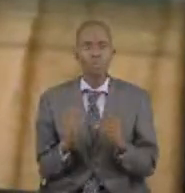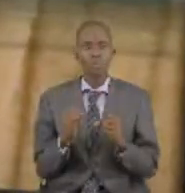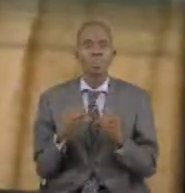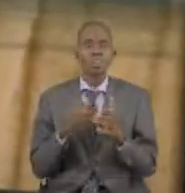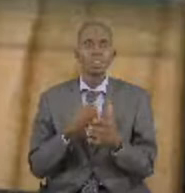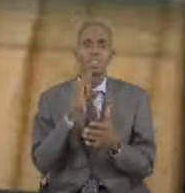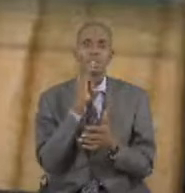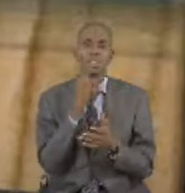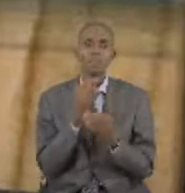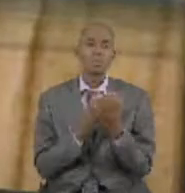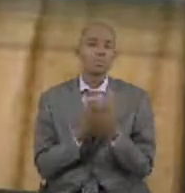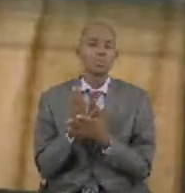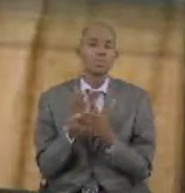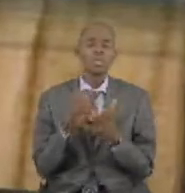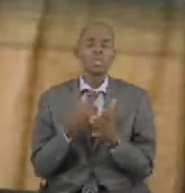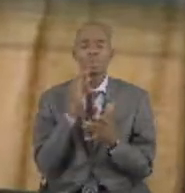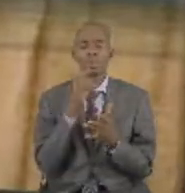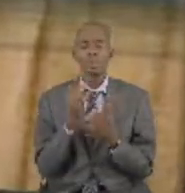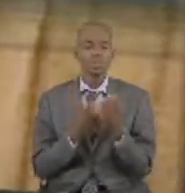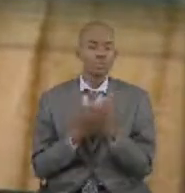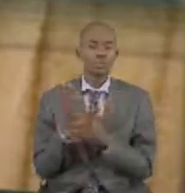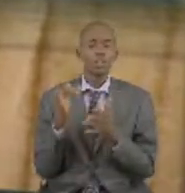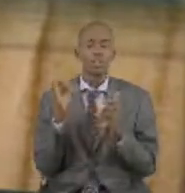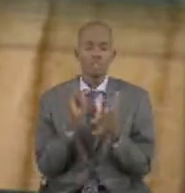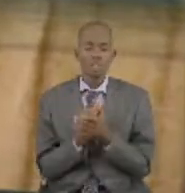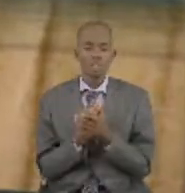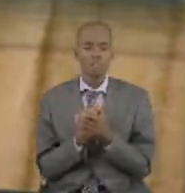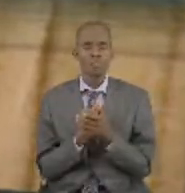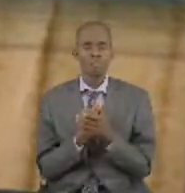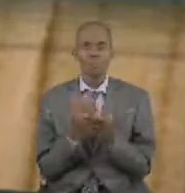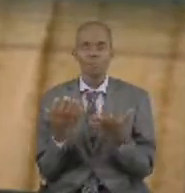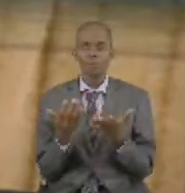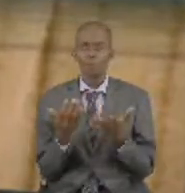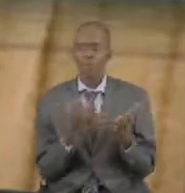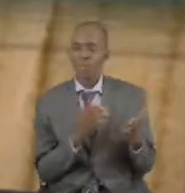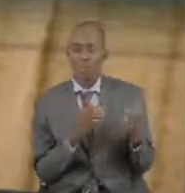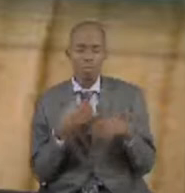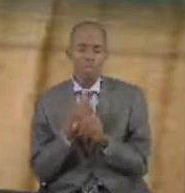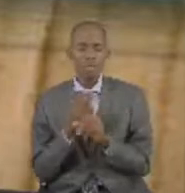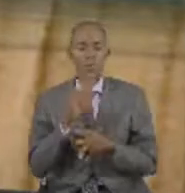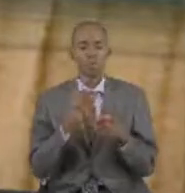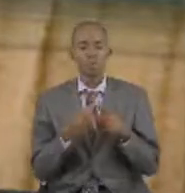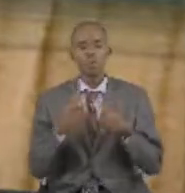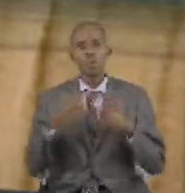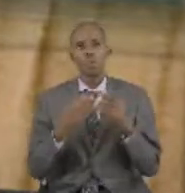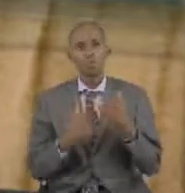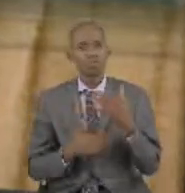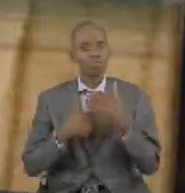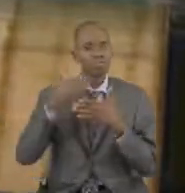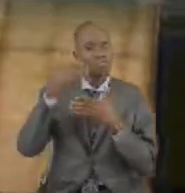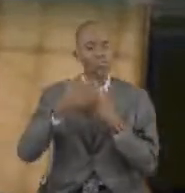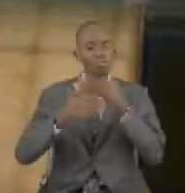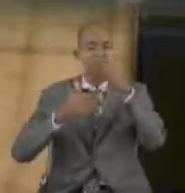c'est la vérité qui élève les jambes c'est la vérité qui amène les gens à avancer dans le